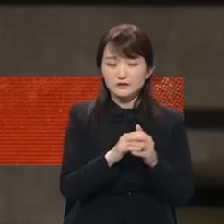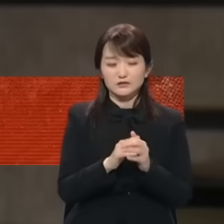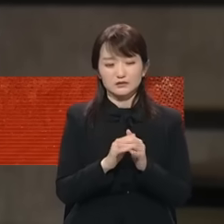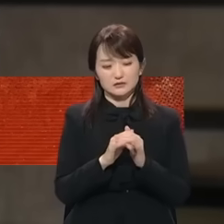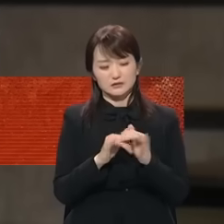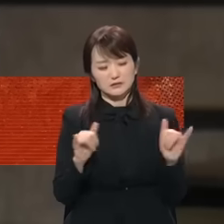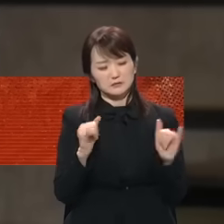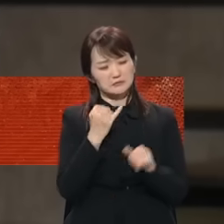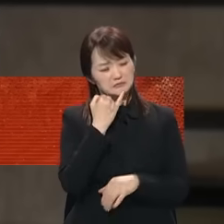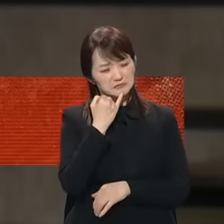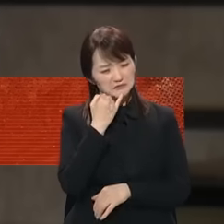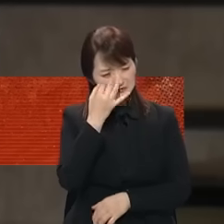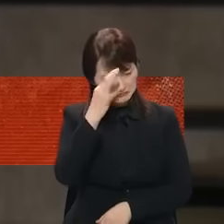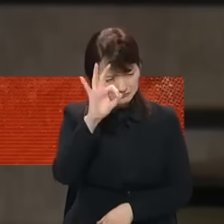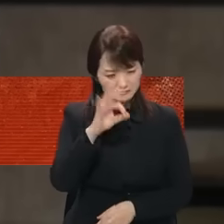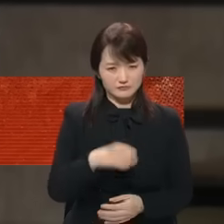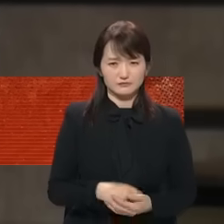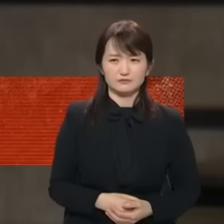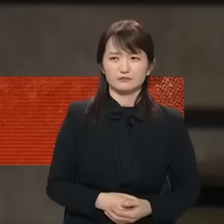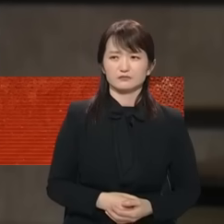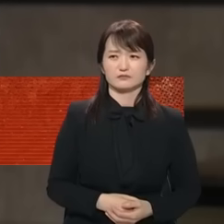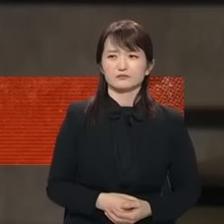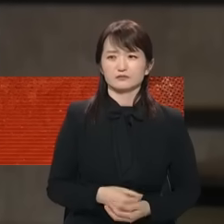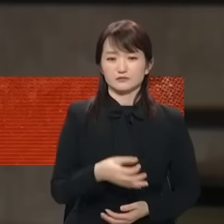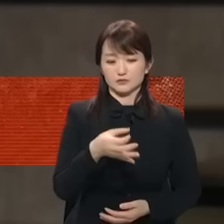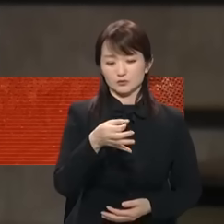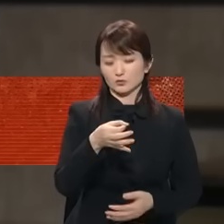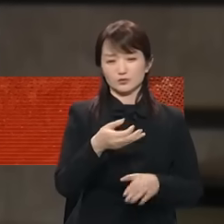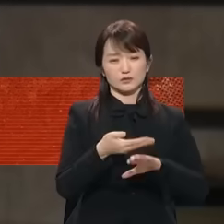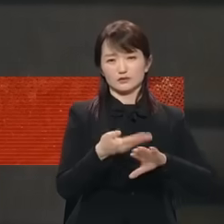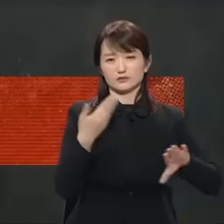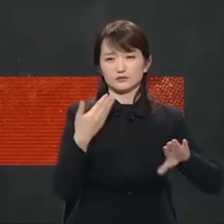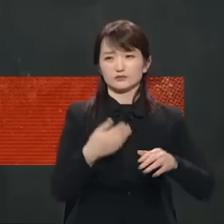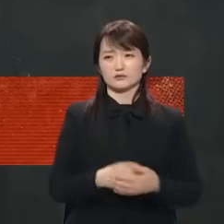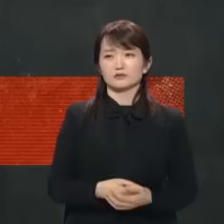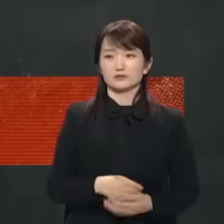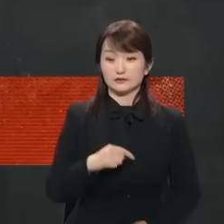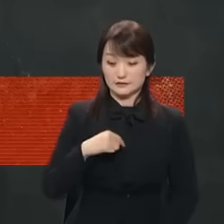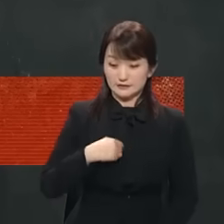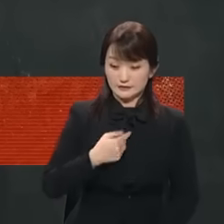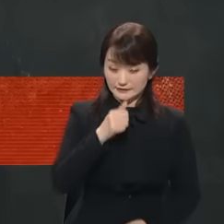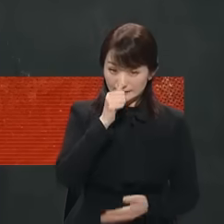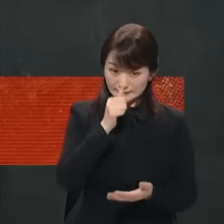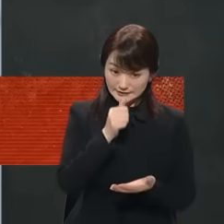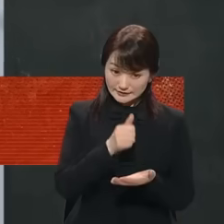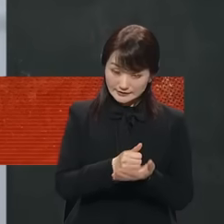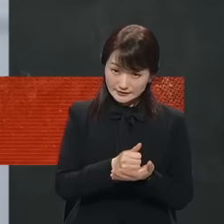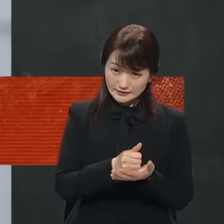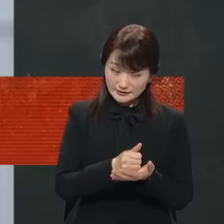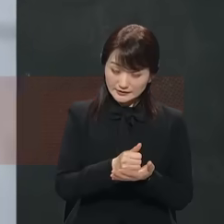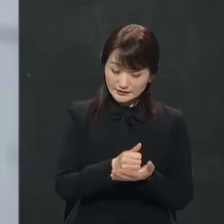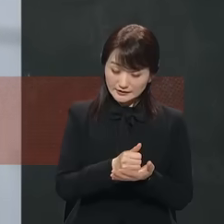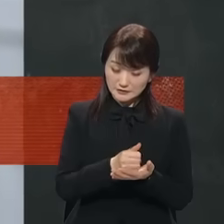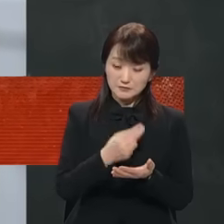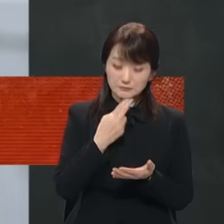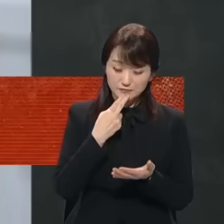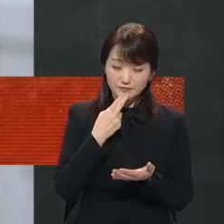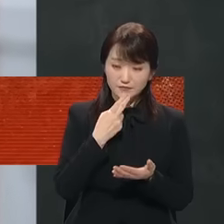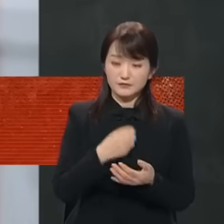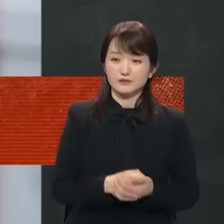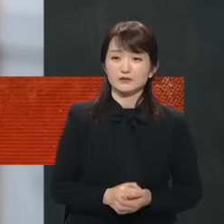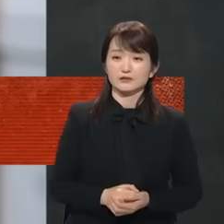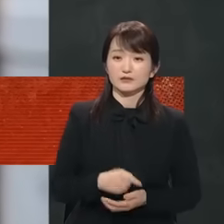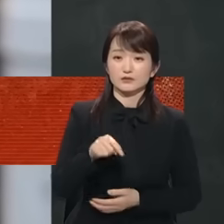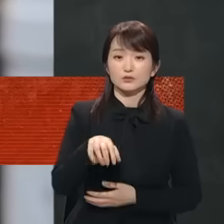인증을 하지 않습니까 그러니까 금전 아고는 차별화 시켜서 자신의 어떤 죄책감을 중화시키는데 저기서 이제 부산